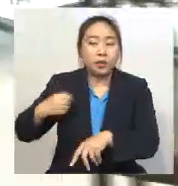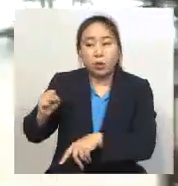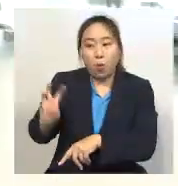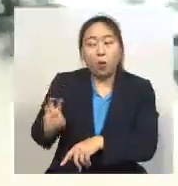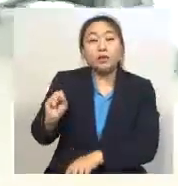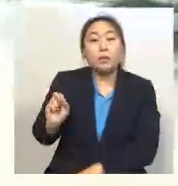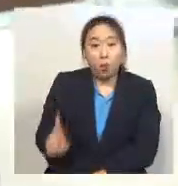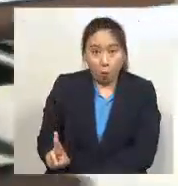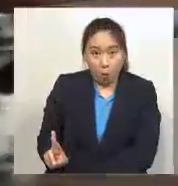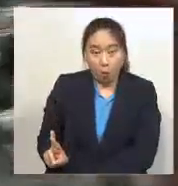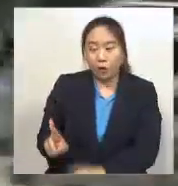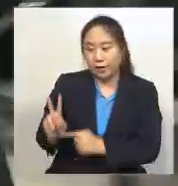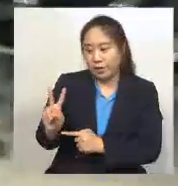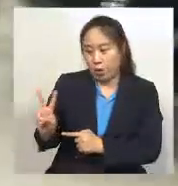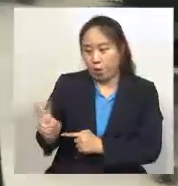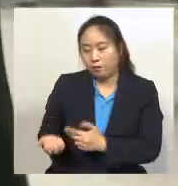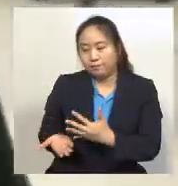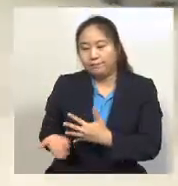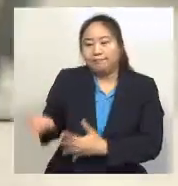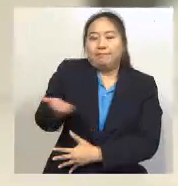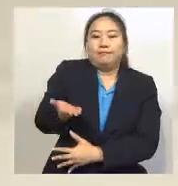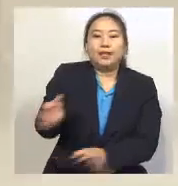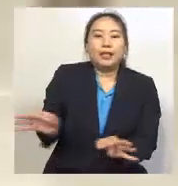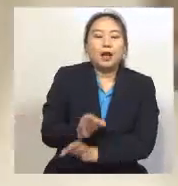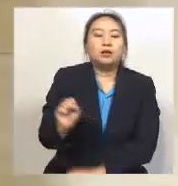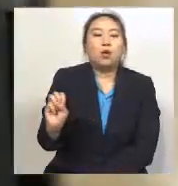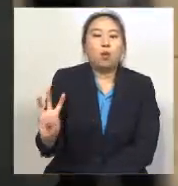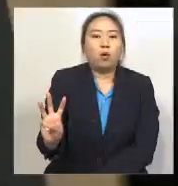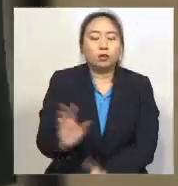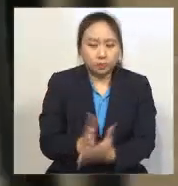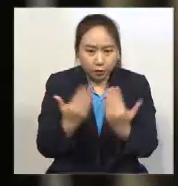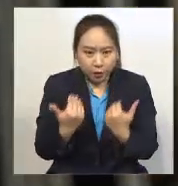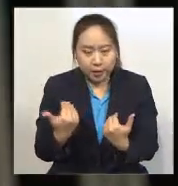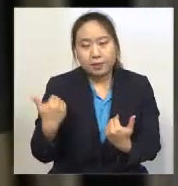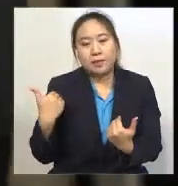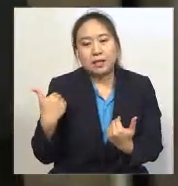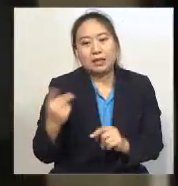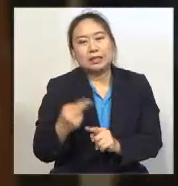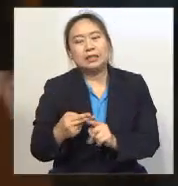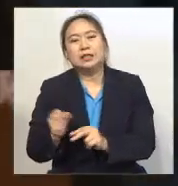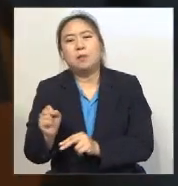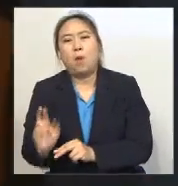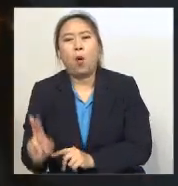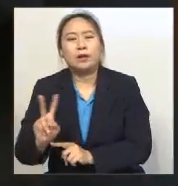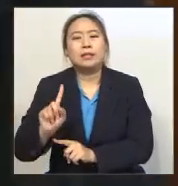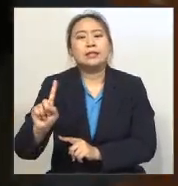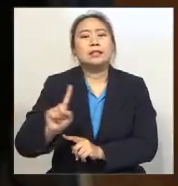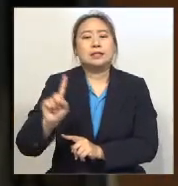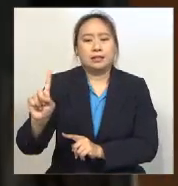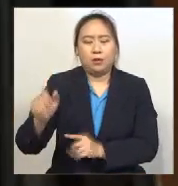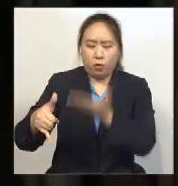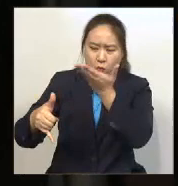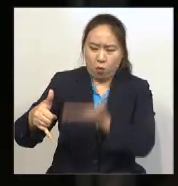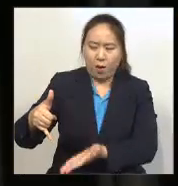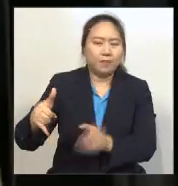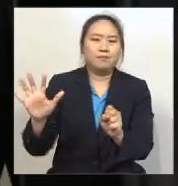ลำดับที่2ขึ้นมาเป็นสว.แทนส่วนนายดอนปรมัตถ์วินัยซึ่งมีรายชื่อสำรองอันดับที่1ค่ะขาดคุณ